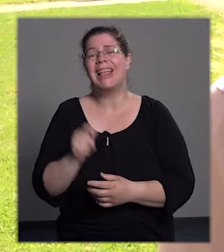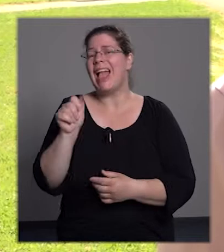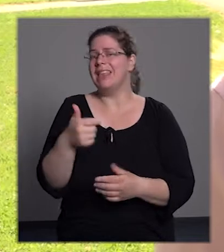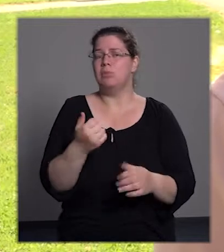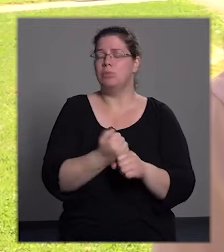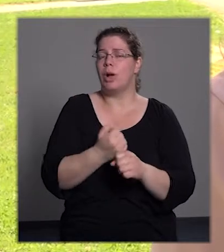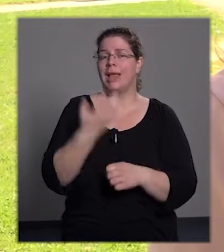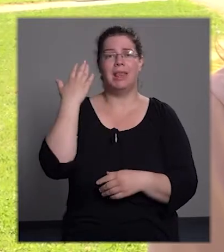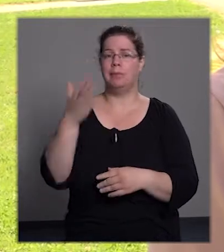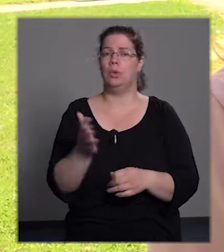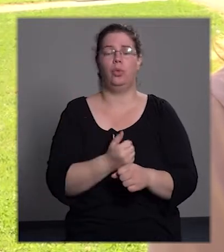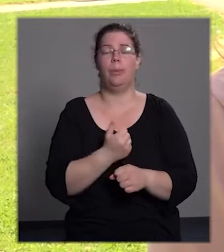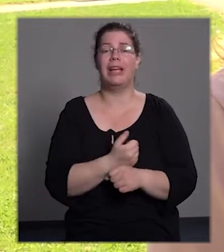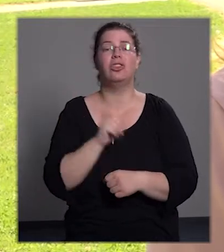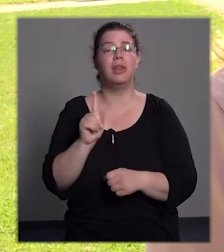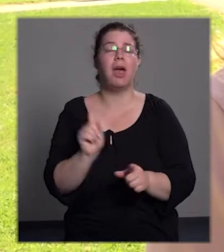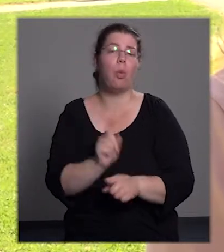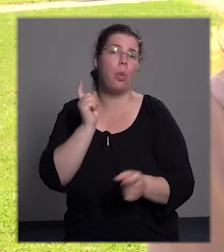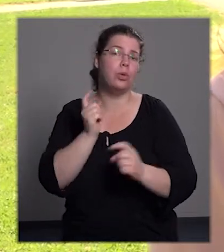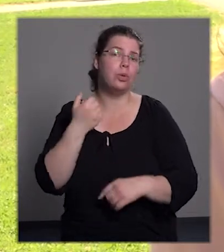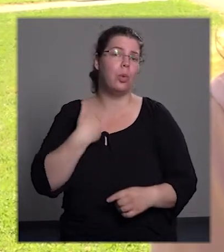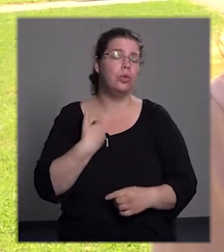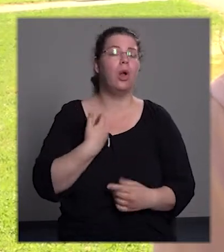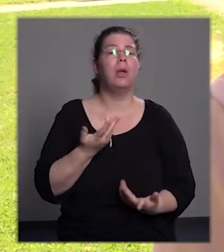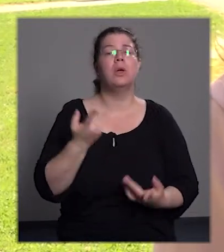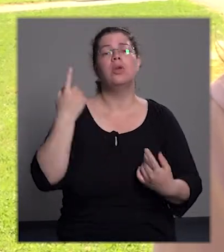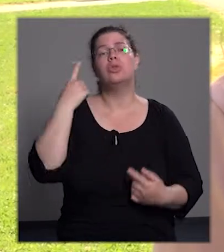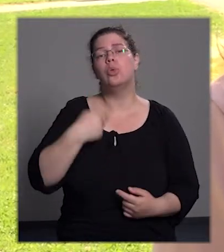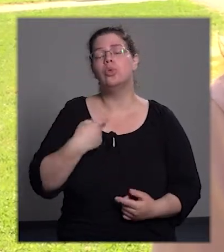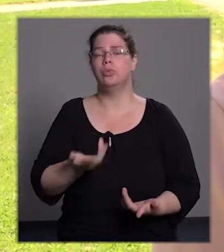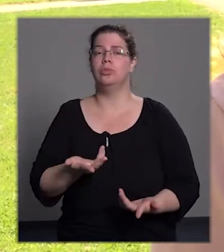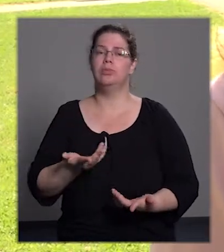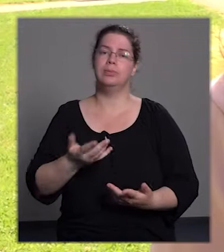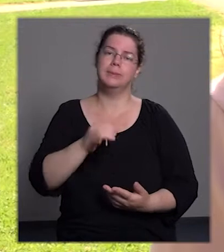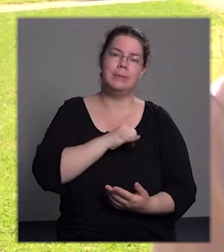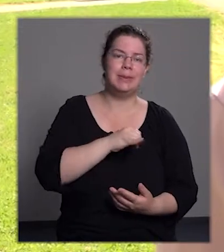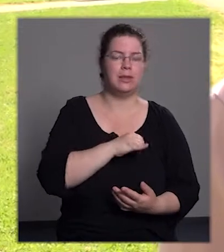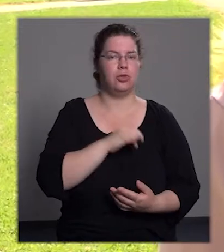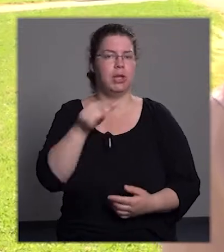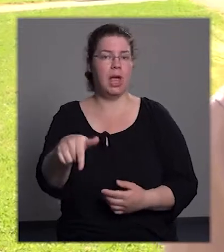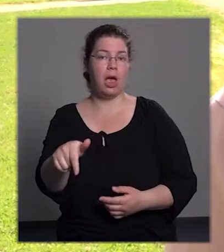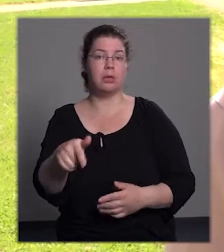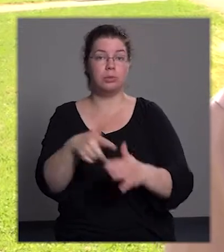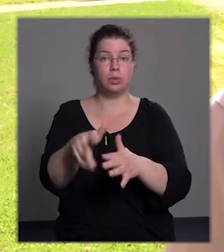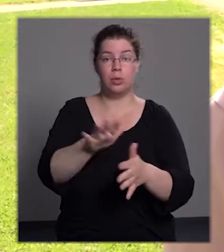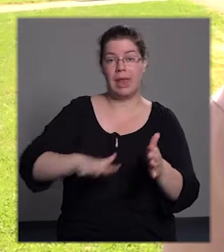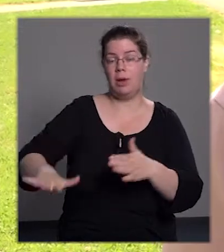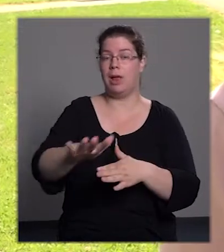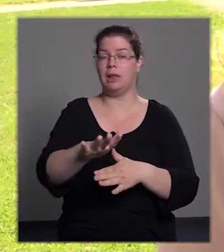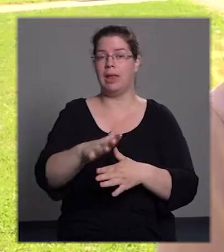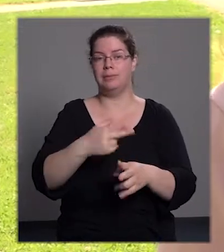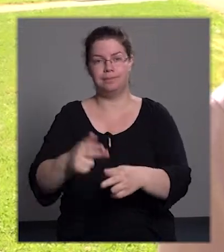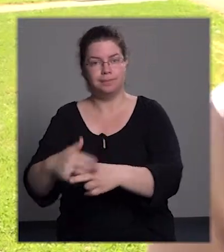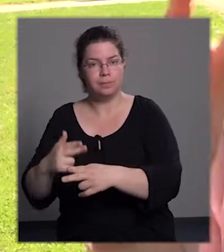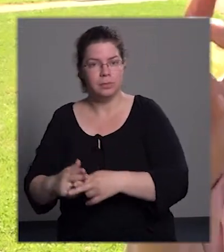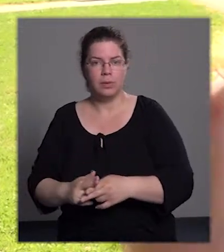tudtunk megcsinálni, de én úgy gondolom, hogy tudtuk biztosítani azt a közterületeknek a tisztaságát úgy, hogy nem érte